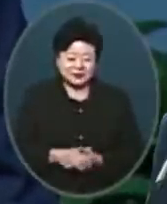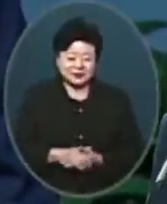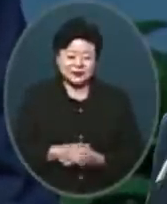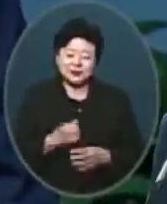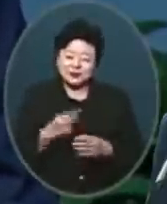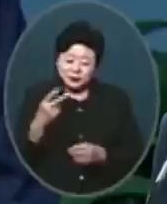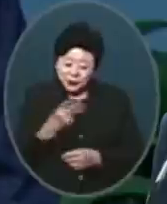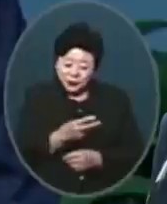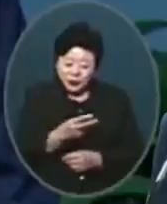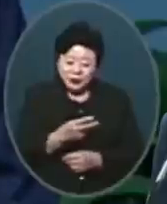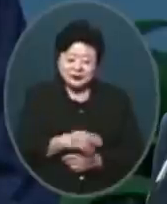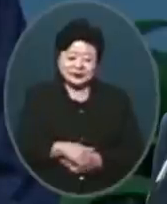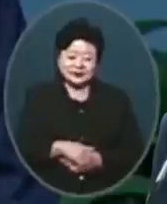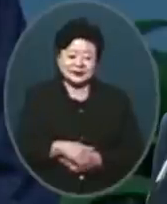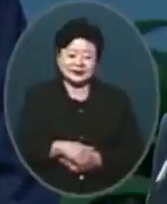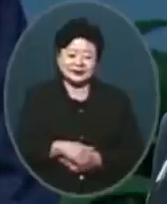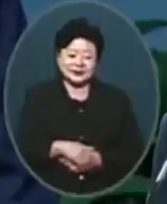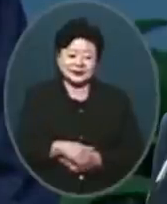그리고